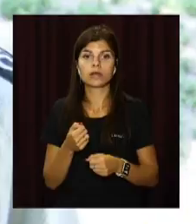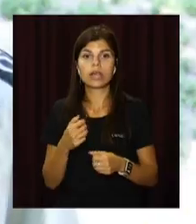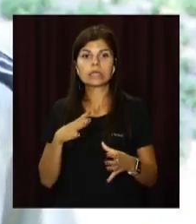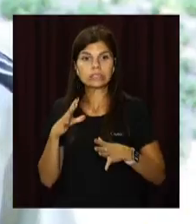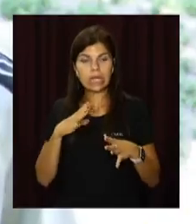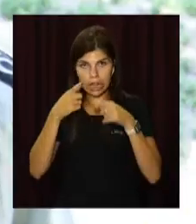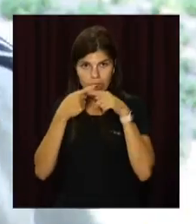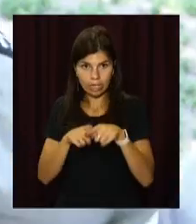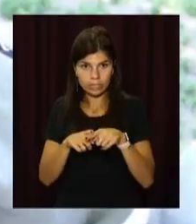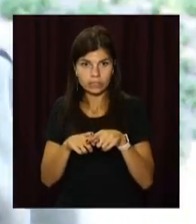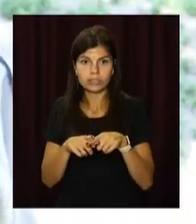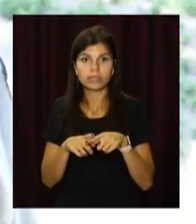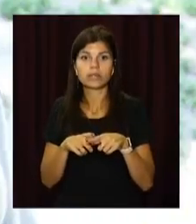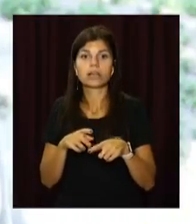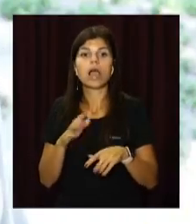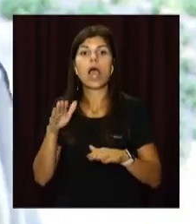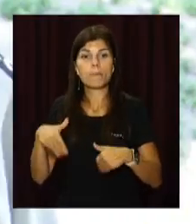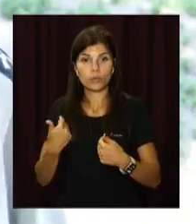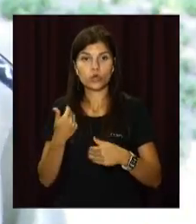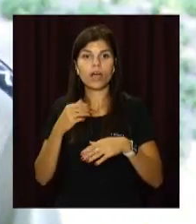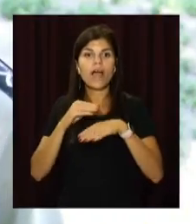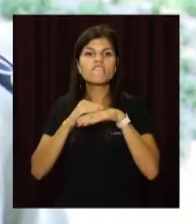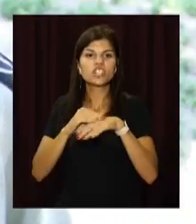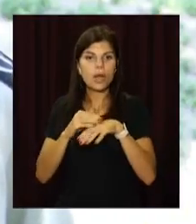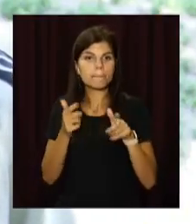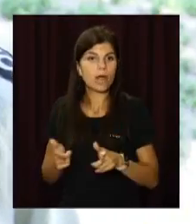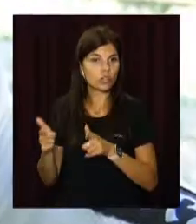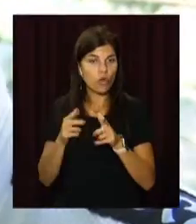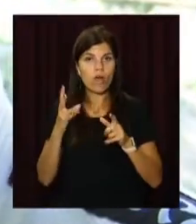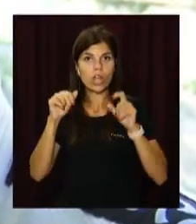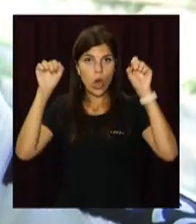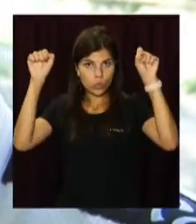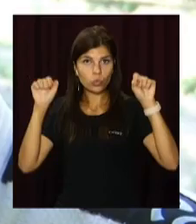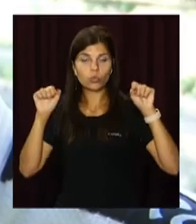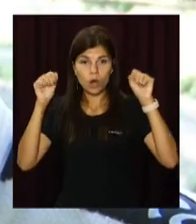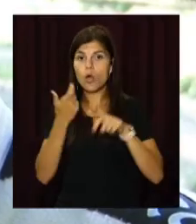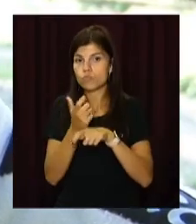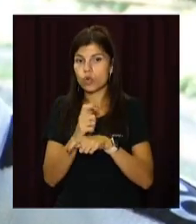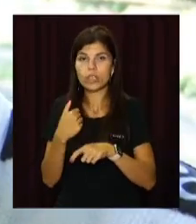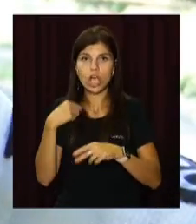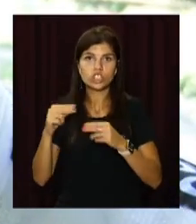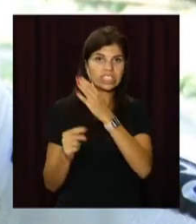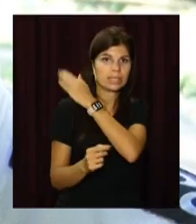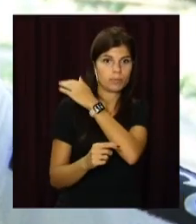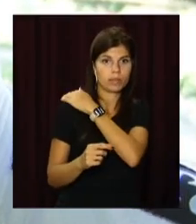Отрабатываю технику и физическую, и потом это, физическую подготовку на тренингах. Больше всего использую прием через спину с